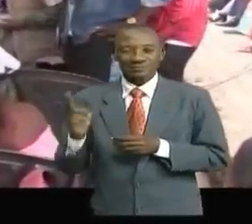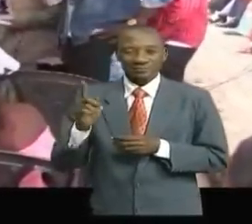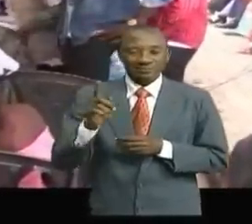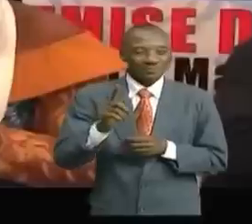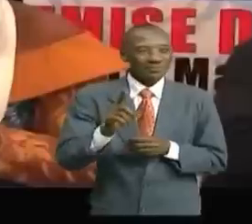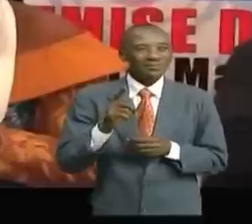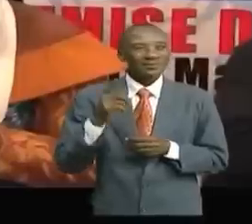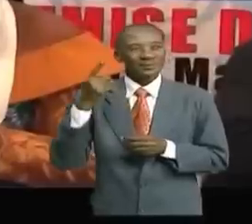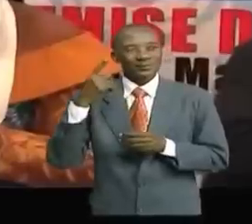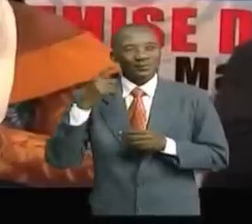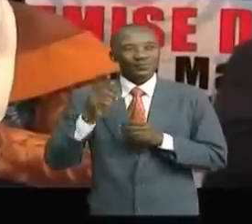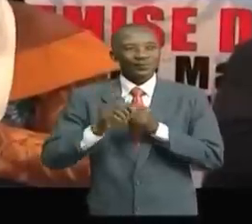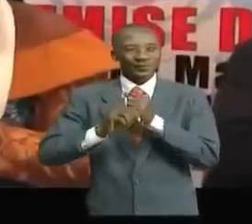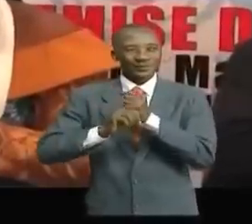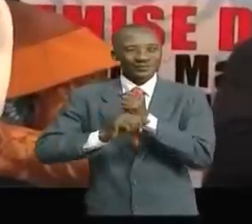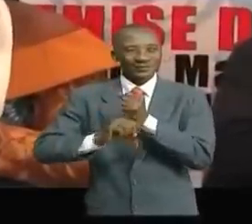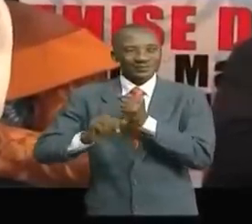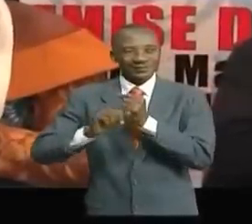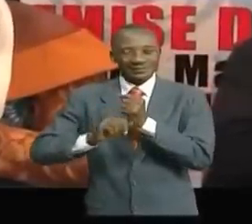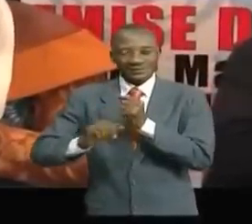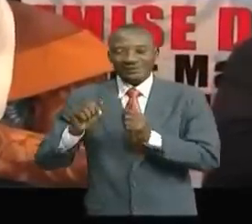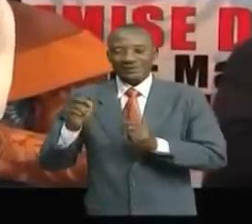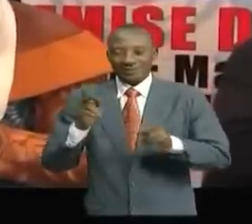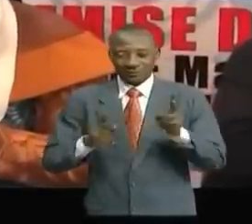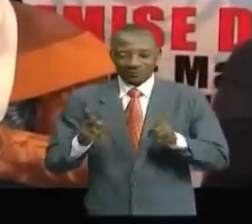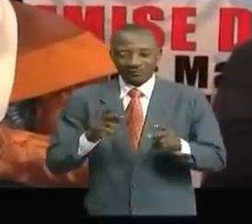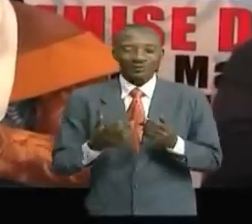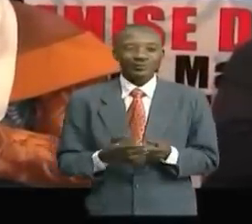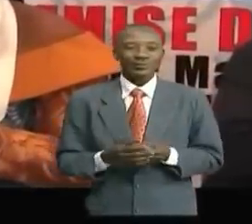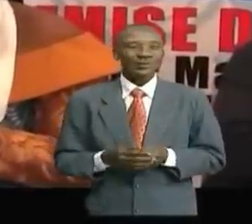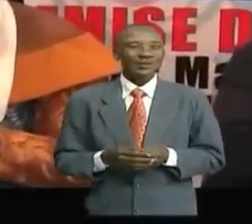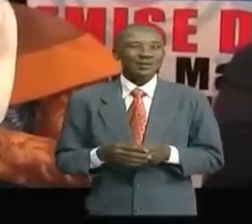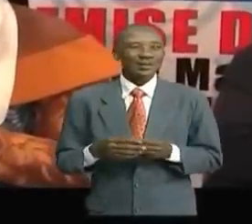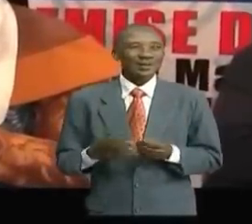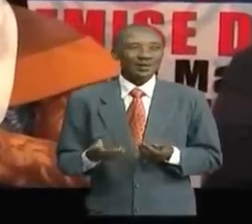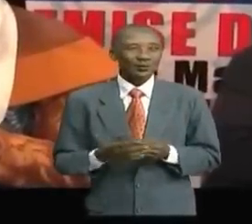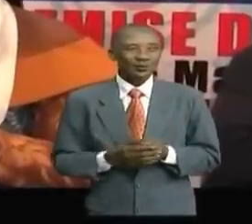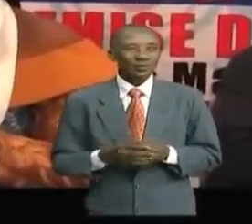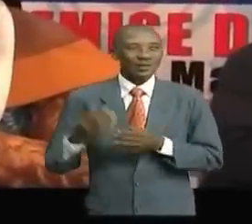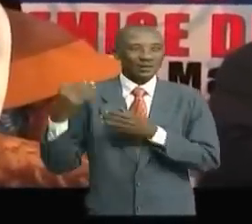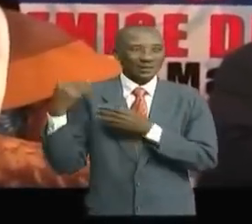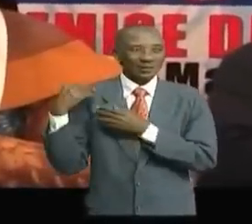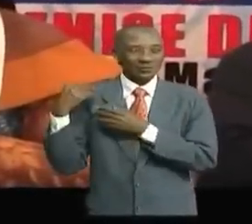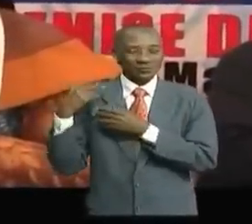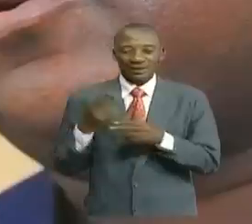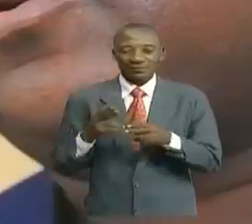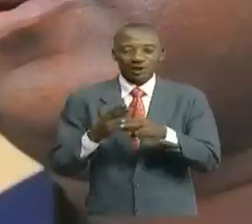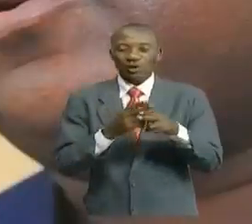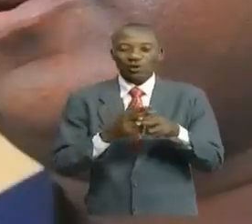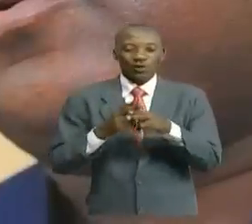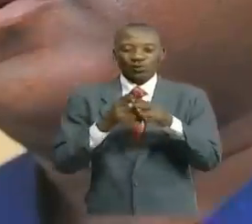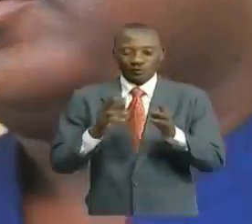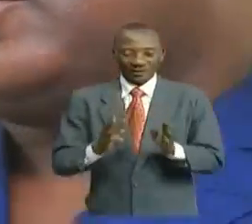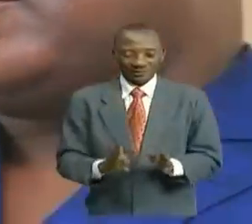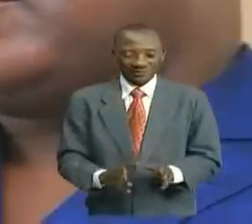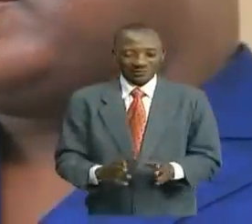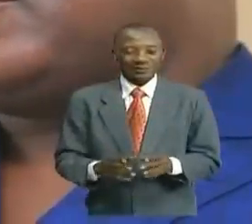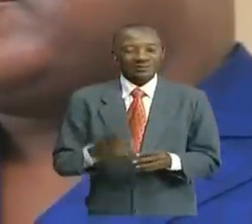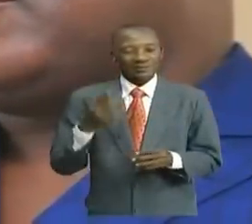Selon Sephora Bidoya, coordonnatrice de Congo Focus, ce projet vient soutenir les efforts du chef de